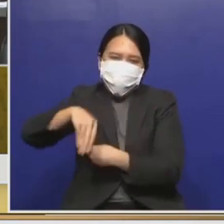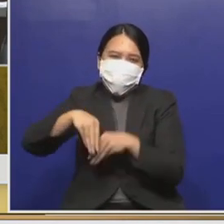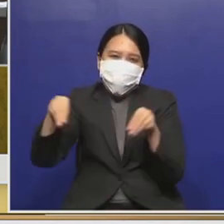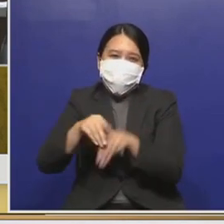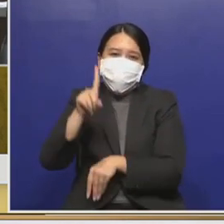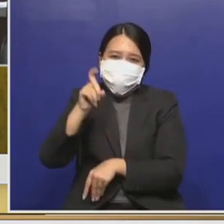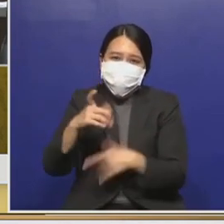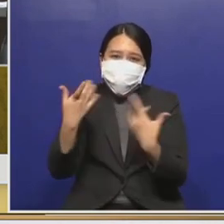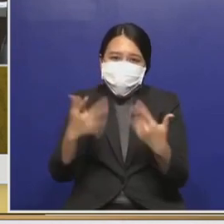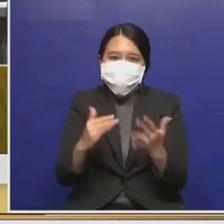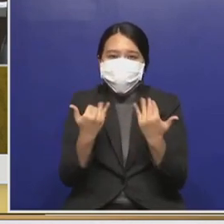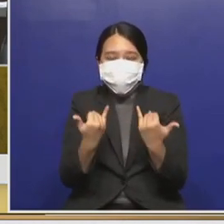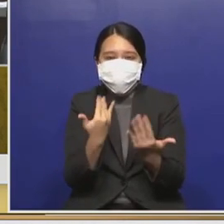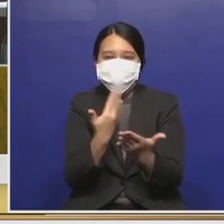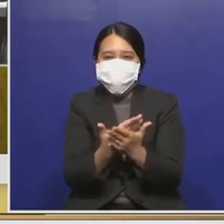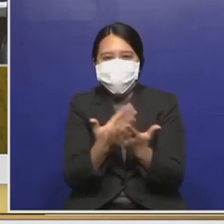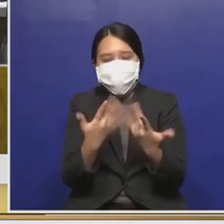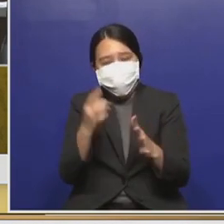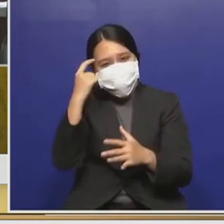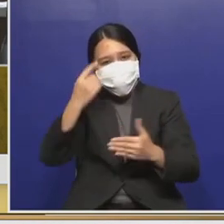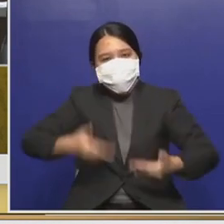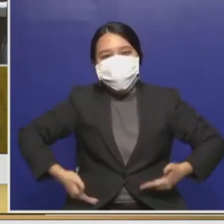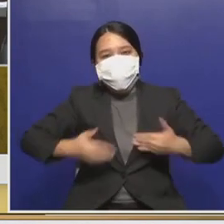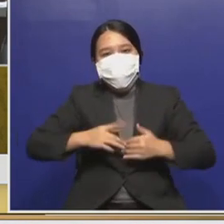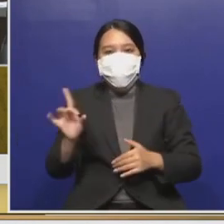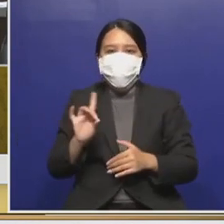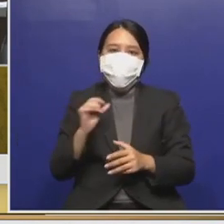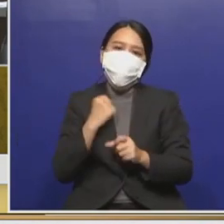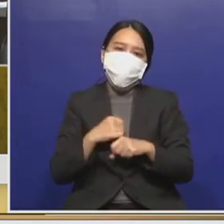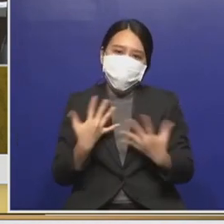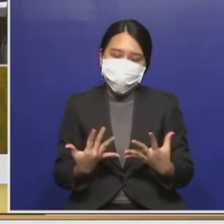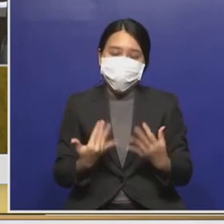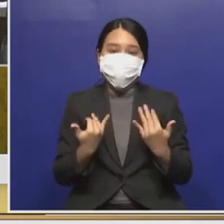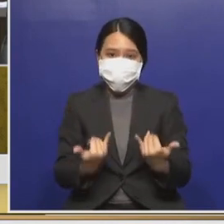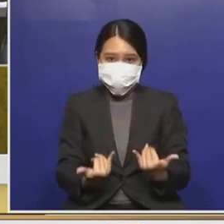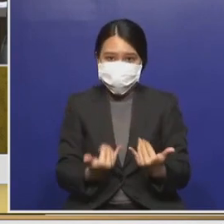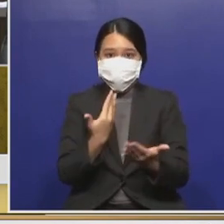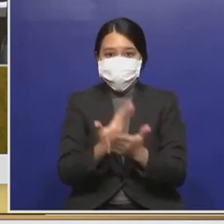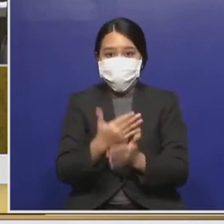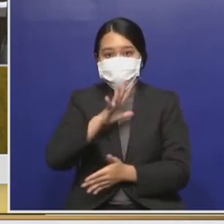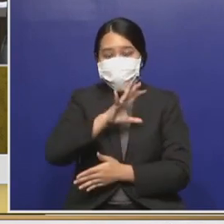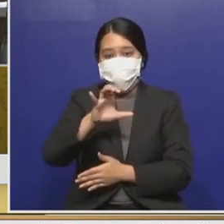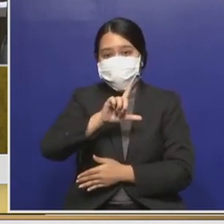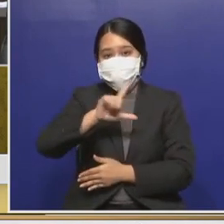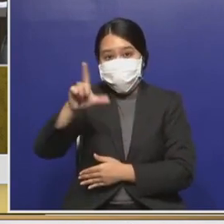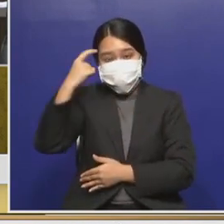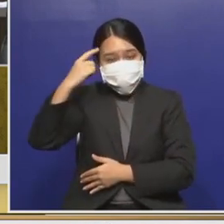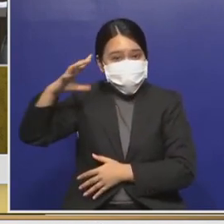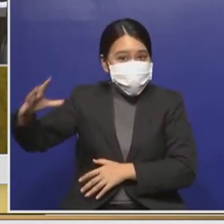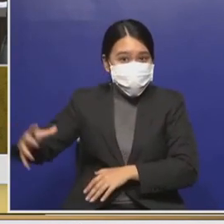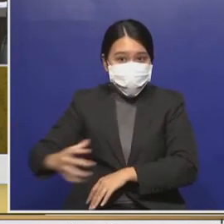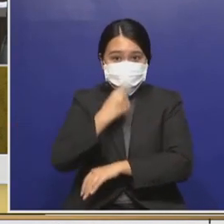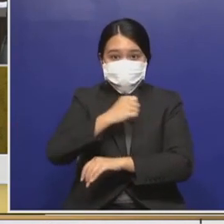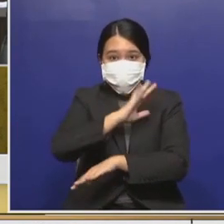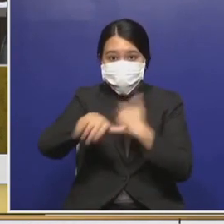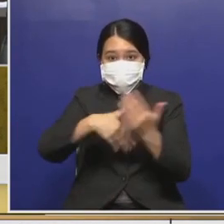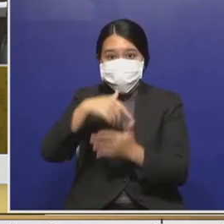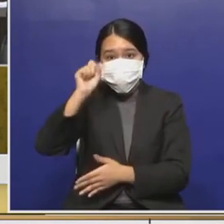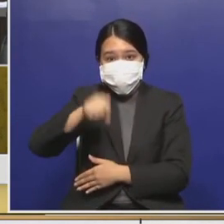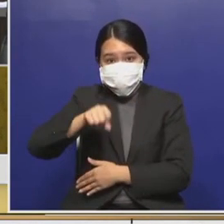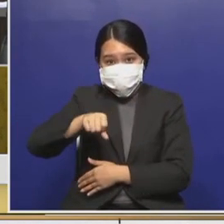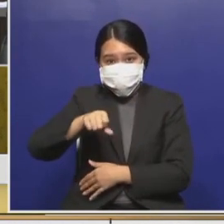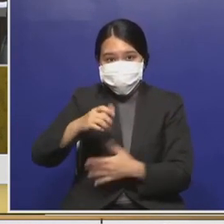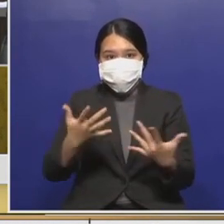อยู่ยัไงวันนี้คุบอก 500 ล้ายลมาตกลงคุเหือ perpendicularบดเลยแล้คนที่